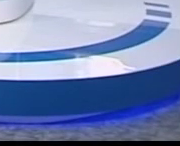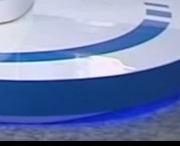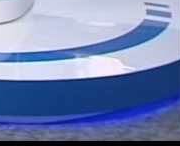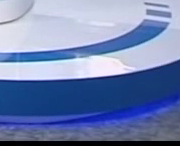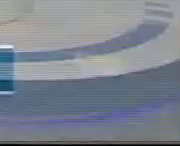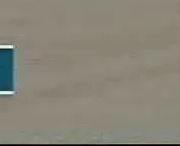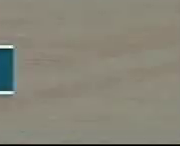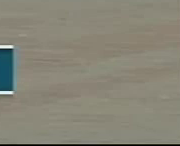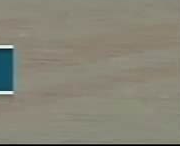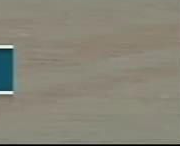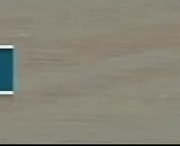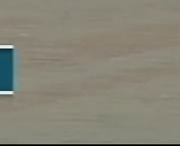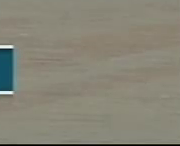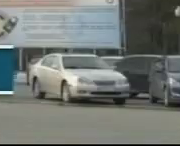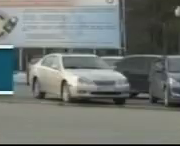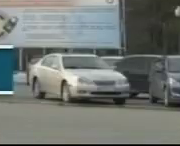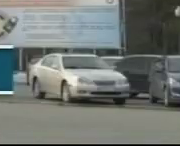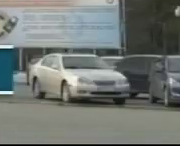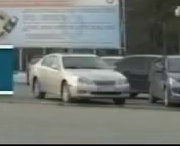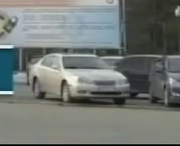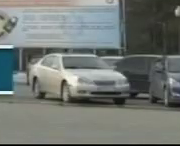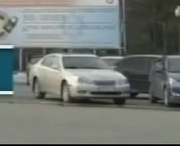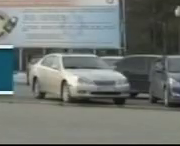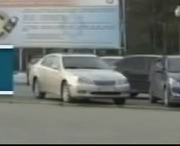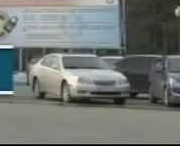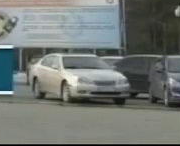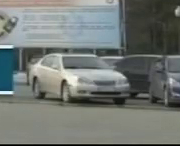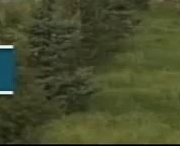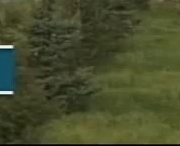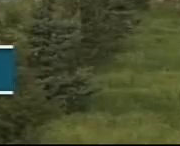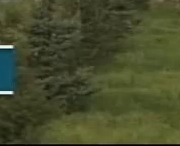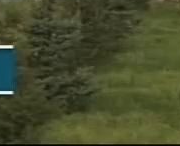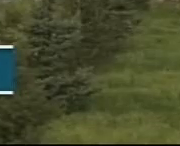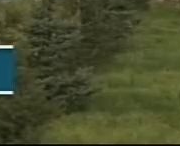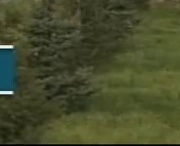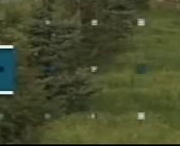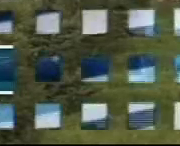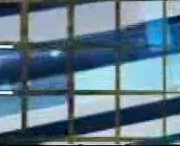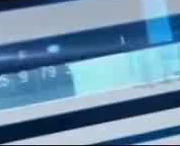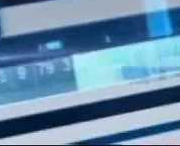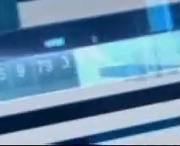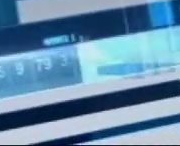сегодняшнем. Единый совокупный платеж. Кто и сколько должен платить? Расскажем.